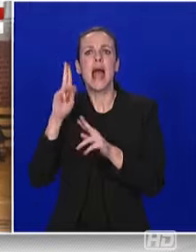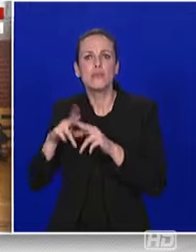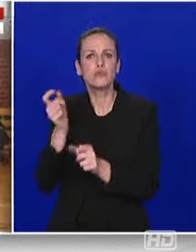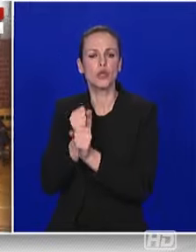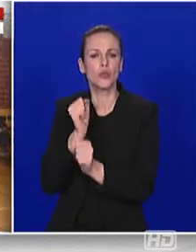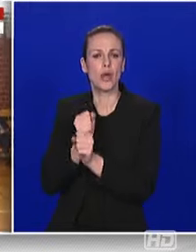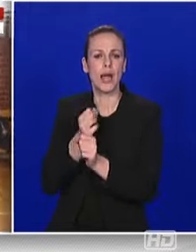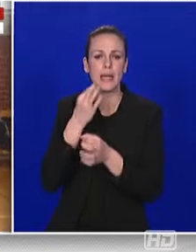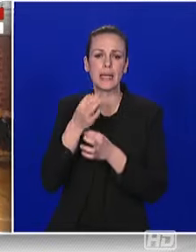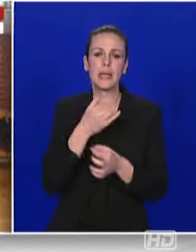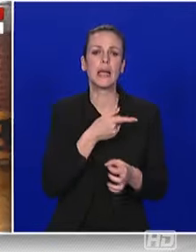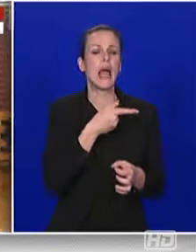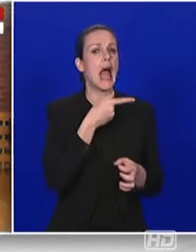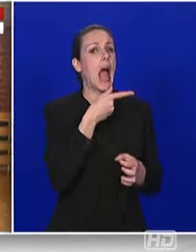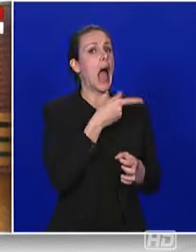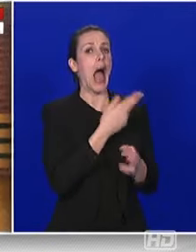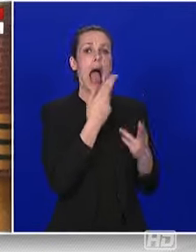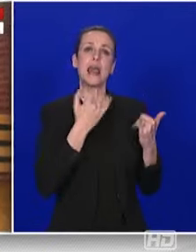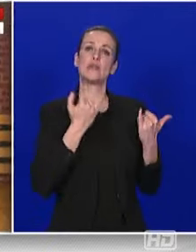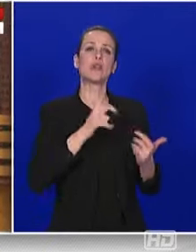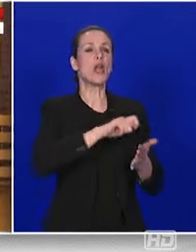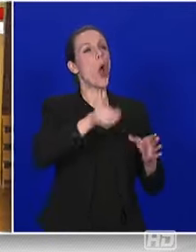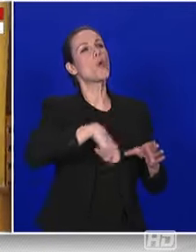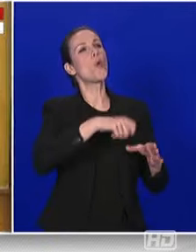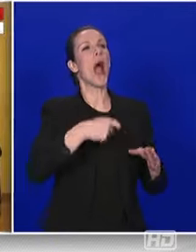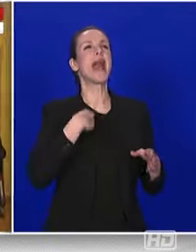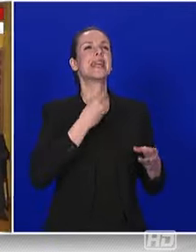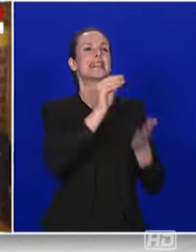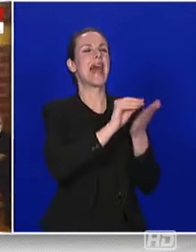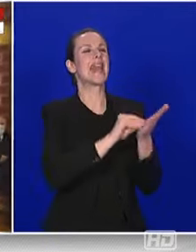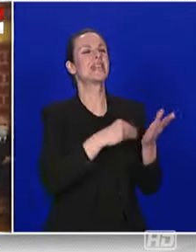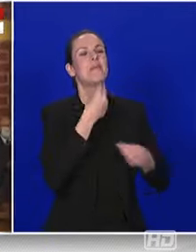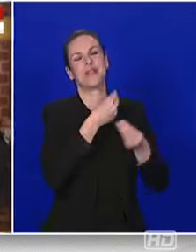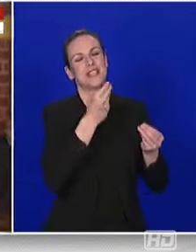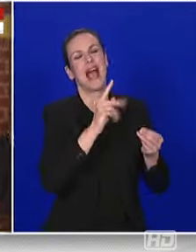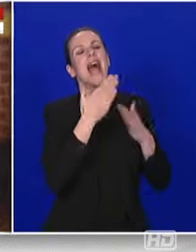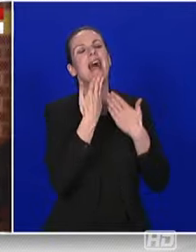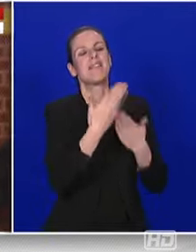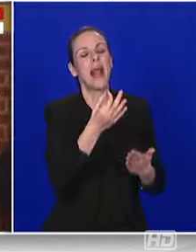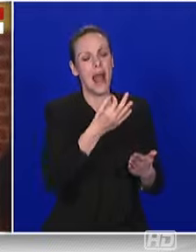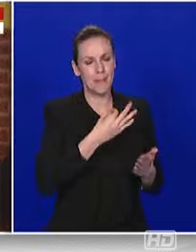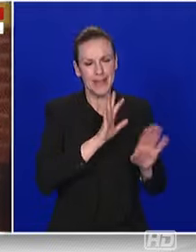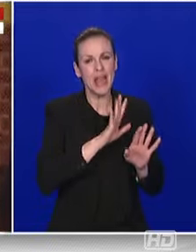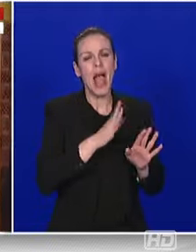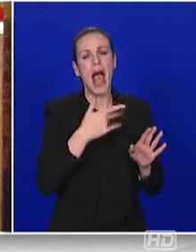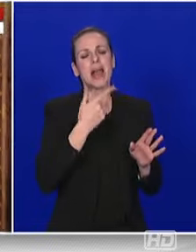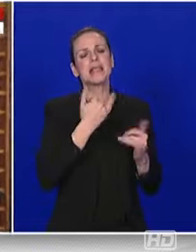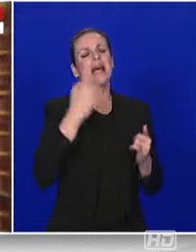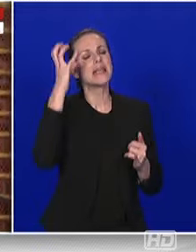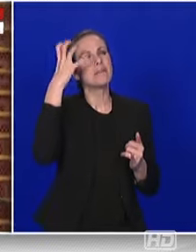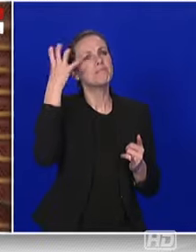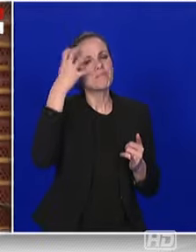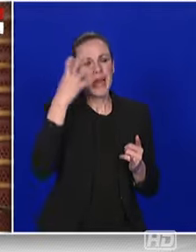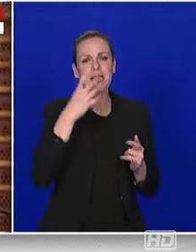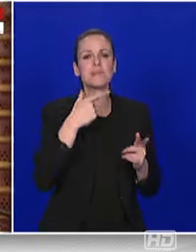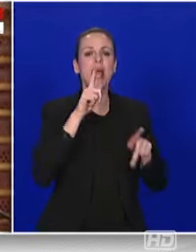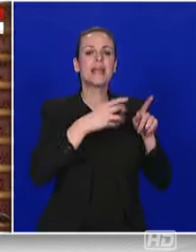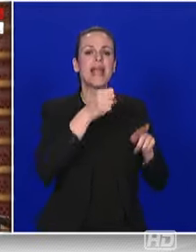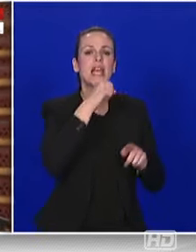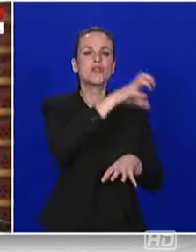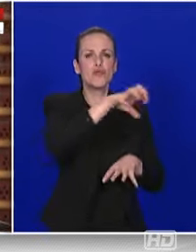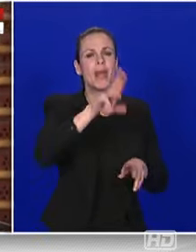A tu vam kuharicu neću danas otkriti. Hvala na pitanju, ali razmišlja se o tome, zato što u nekim županijama imamo